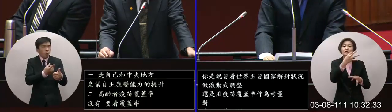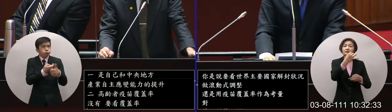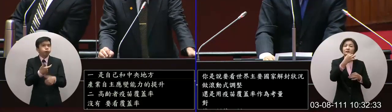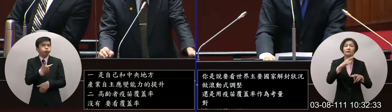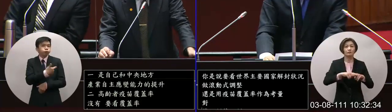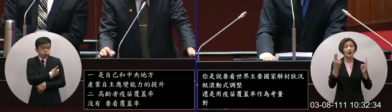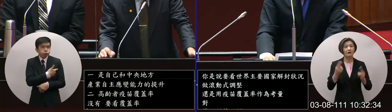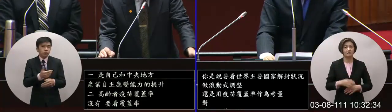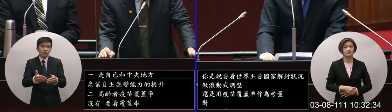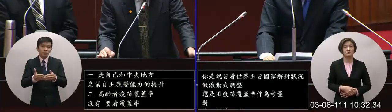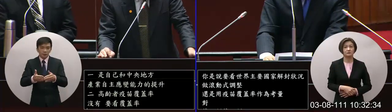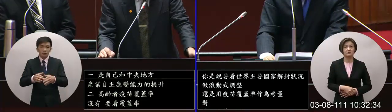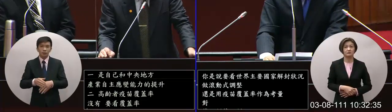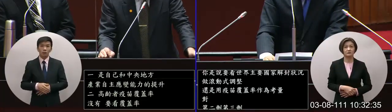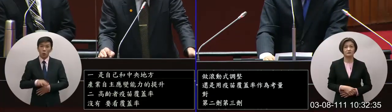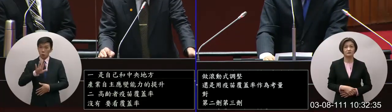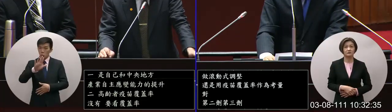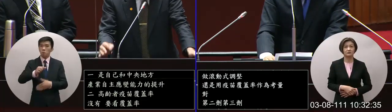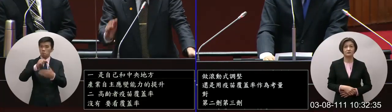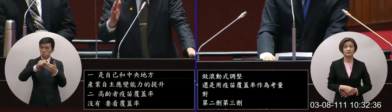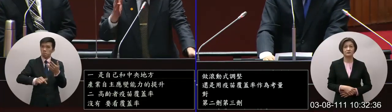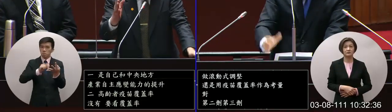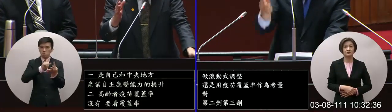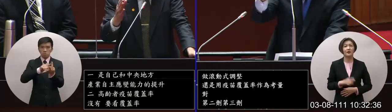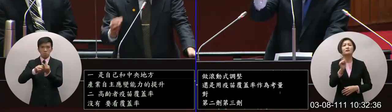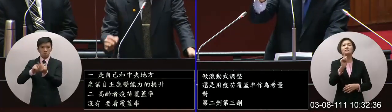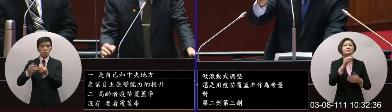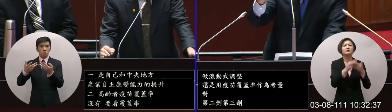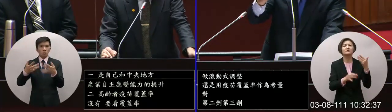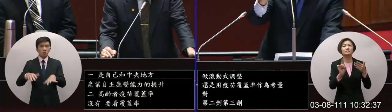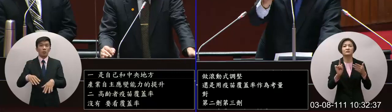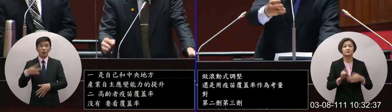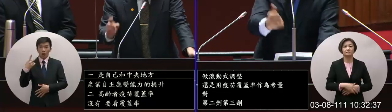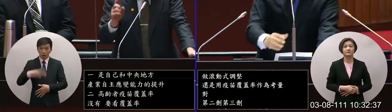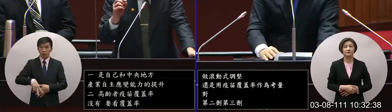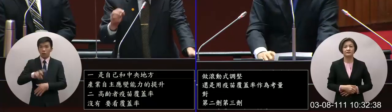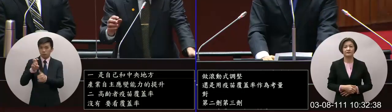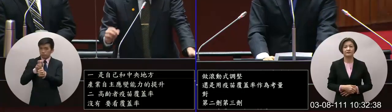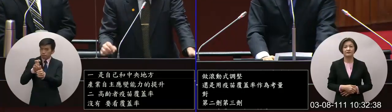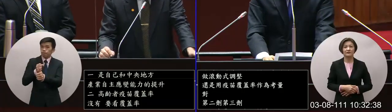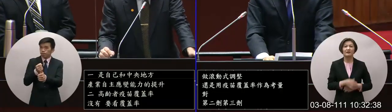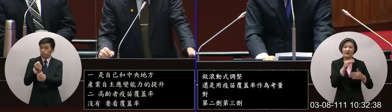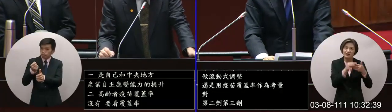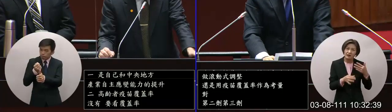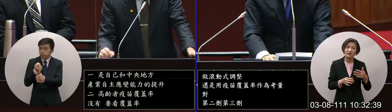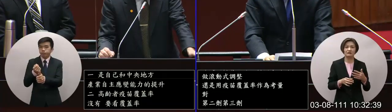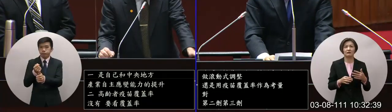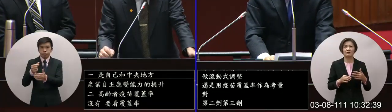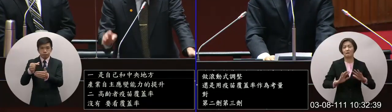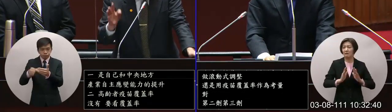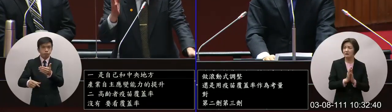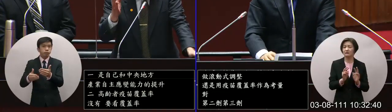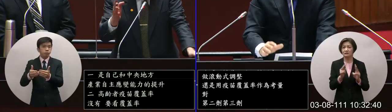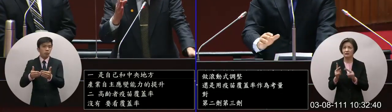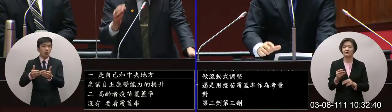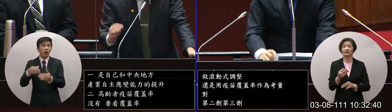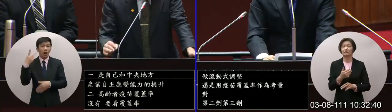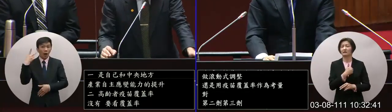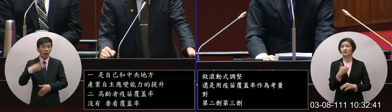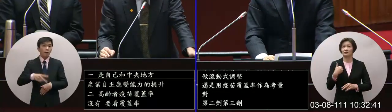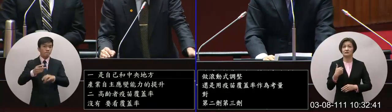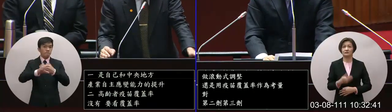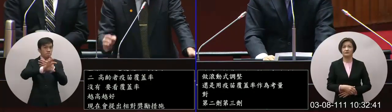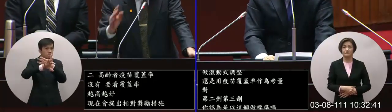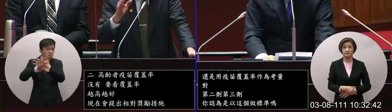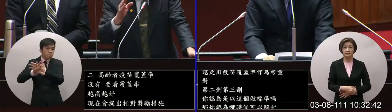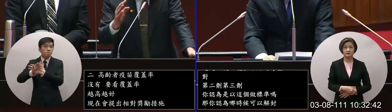封？ 那都有多种的条件，那还有边境的管理， 条件可以， 然后这一个世界的疫情，这是一个综合